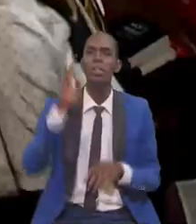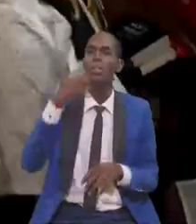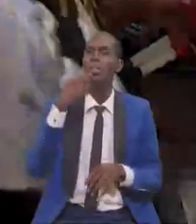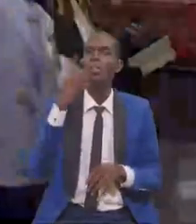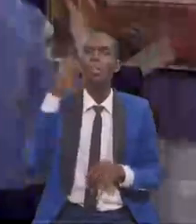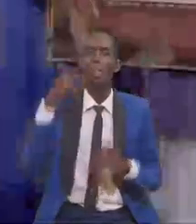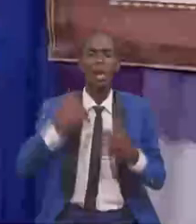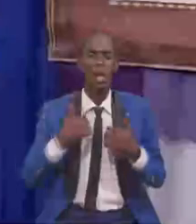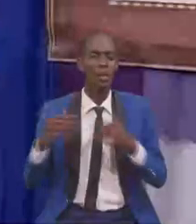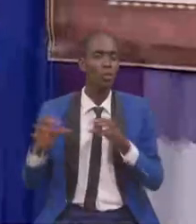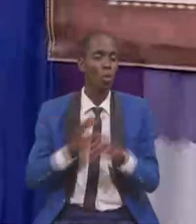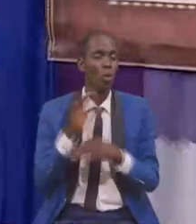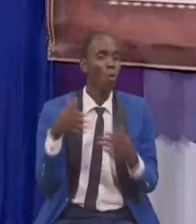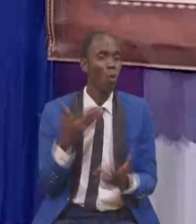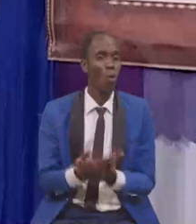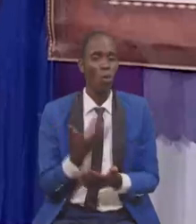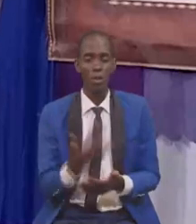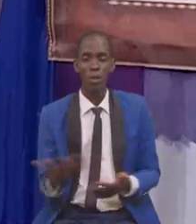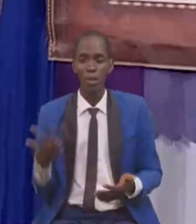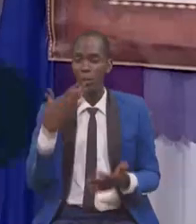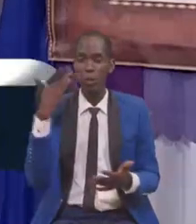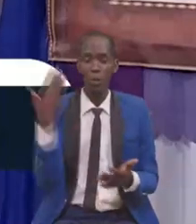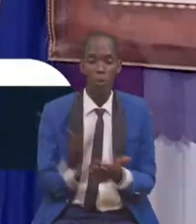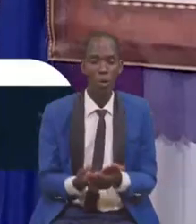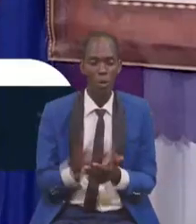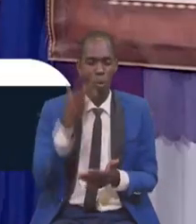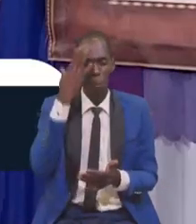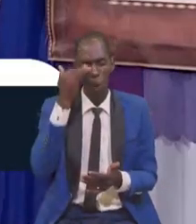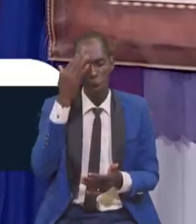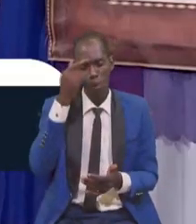tout à merveille? Numéro 6.